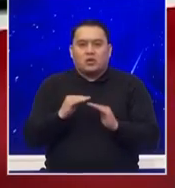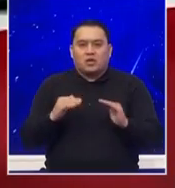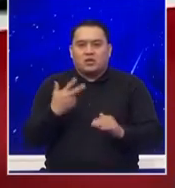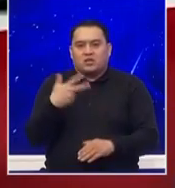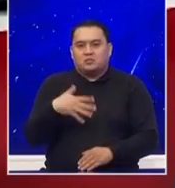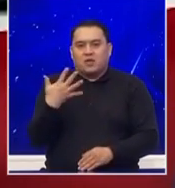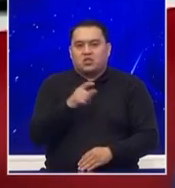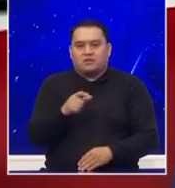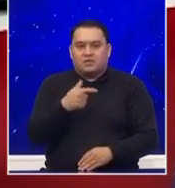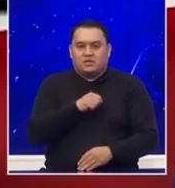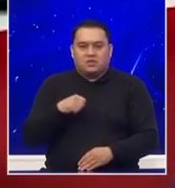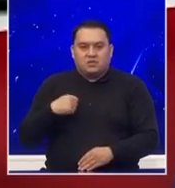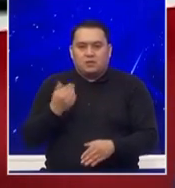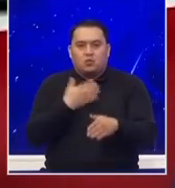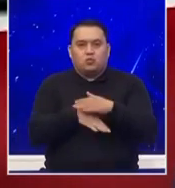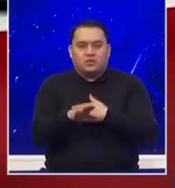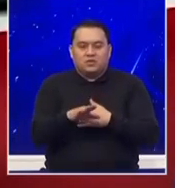35 человек.